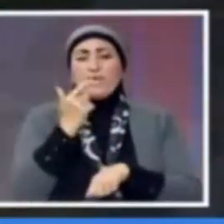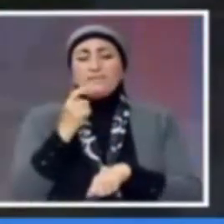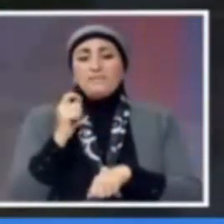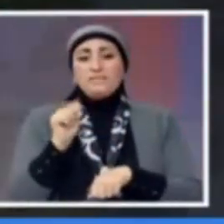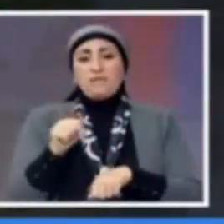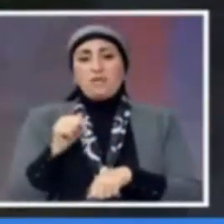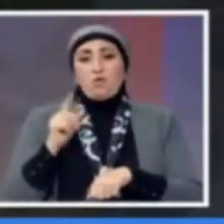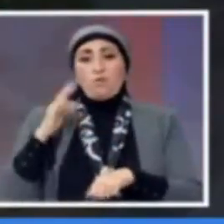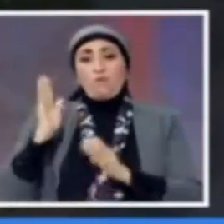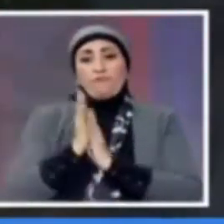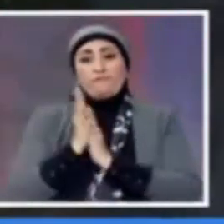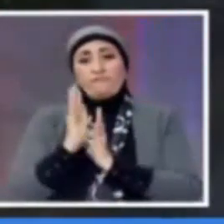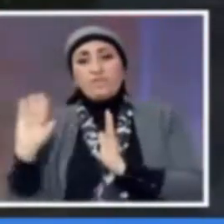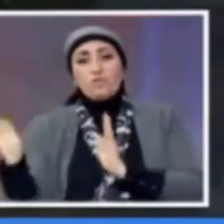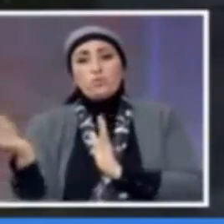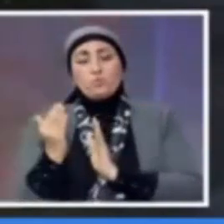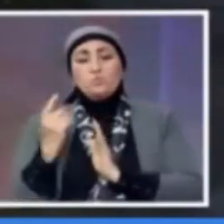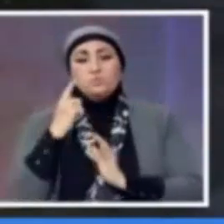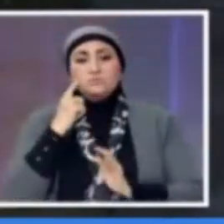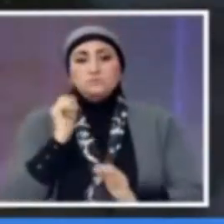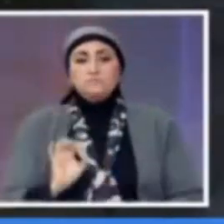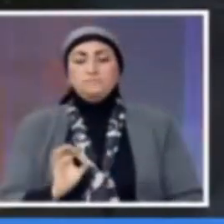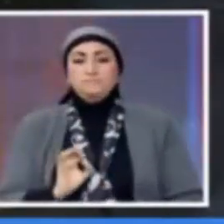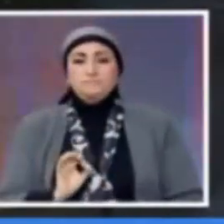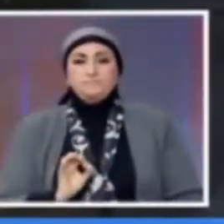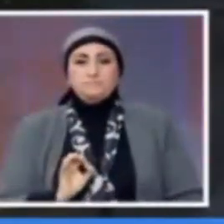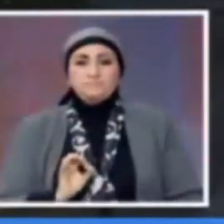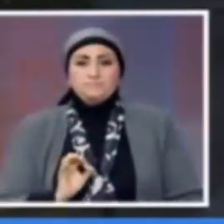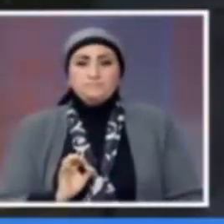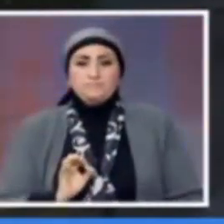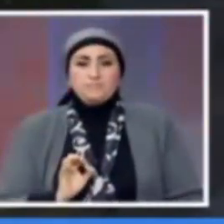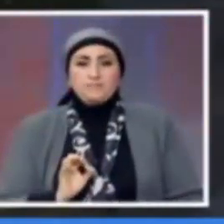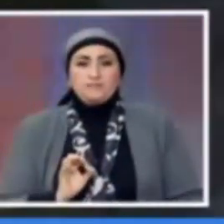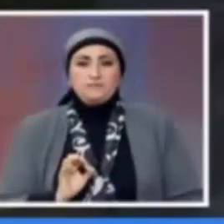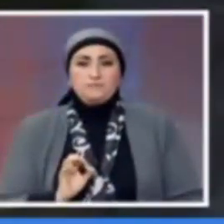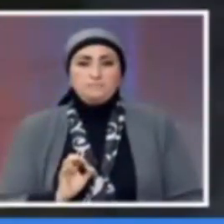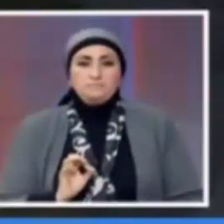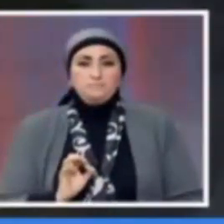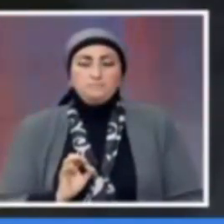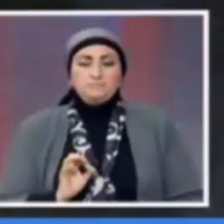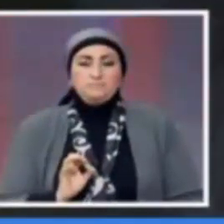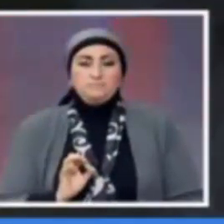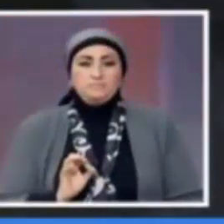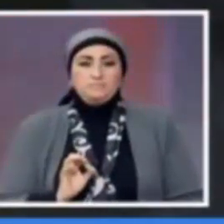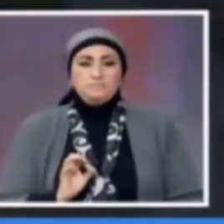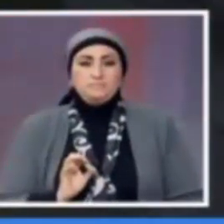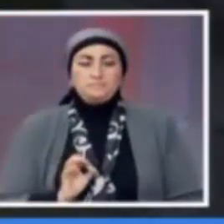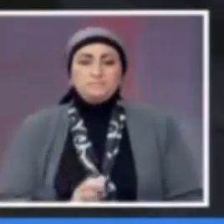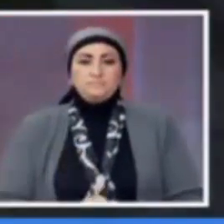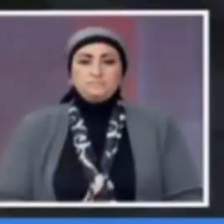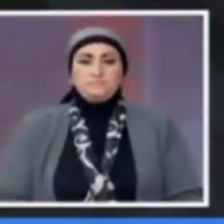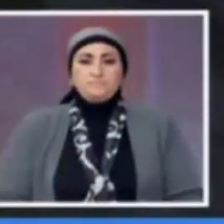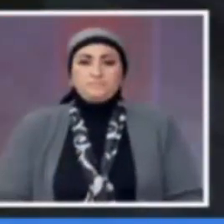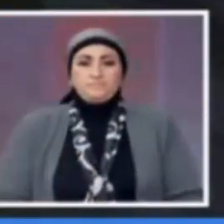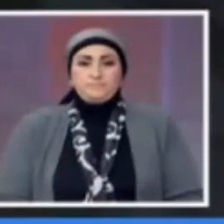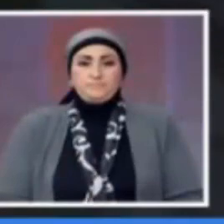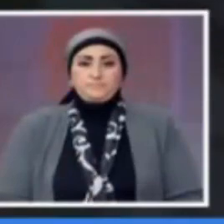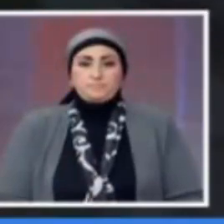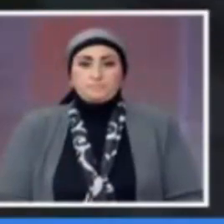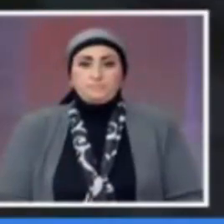اظبط 7. ممكن نظام صور، ممكن بعد اذنك نجرب استاذنك. من الاول بنعقم، بعد كده بنخش